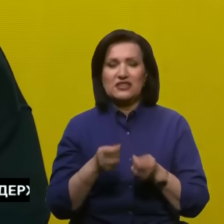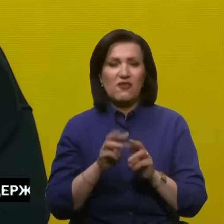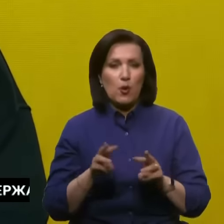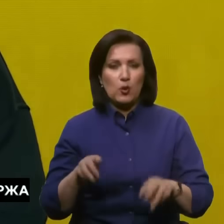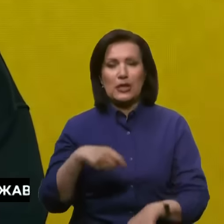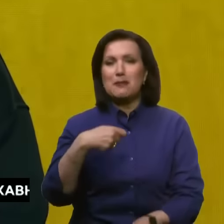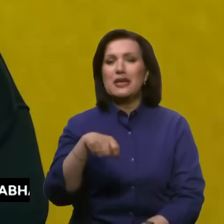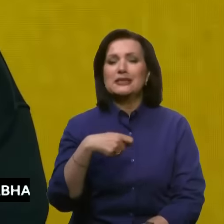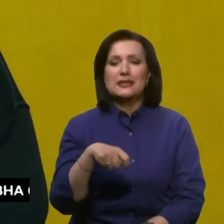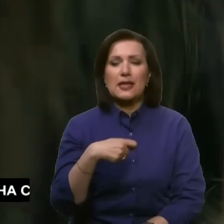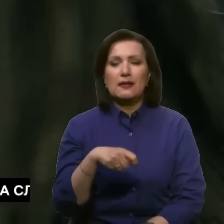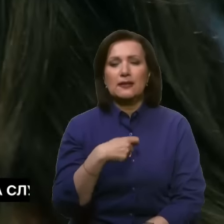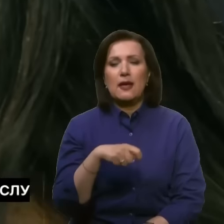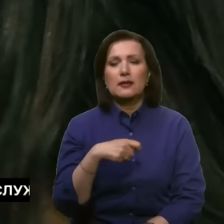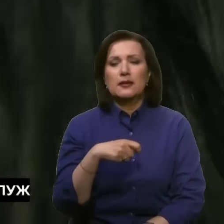і президента.